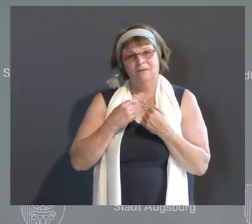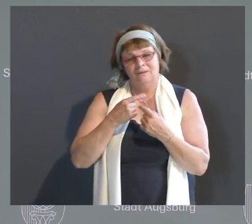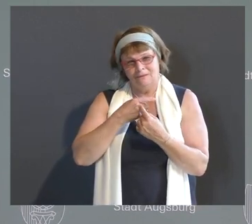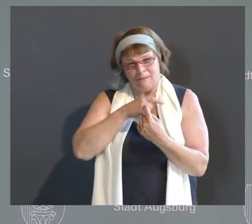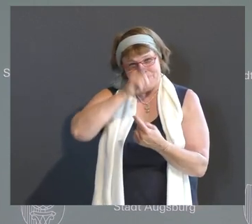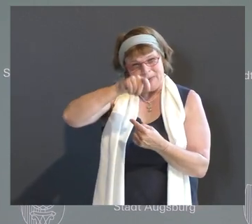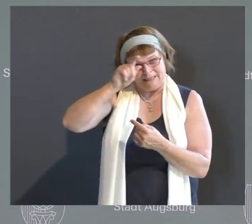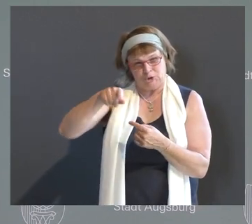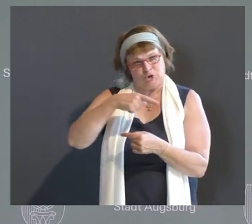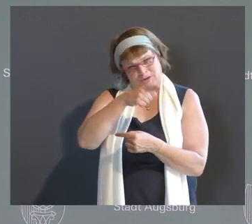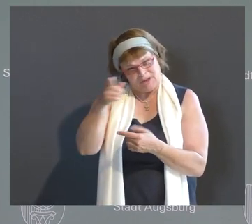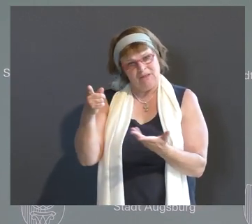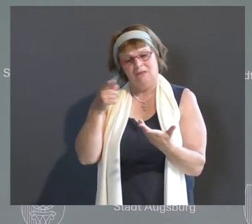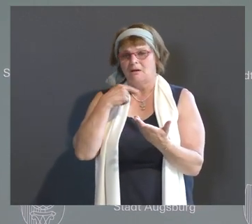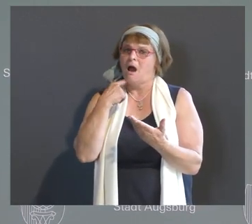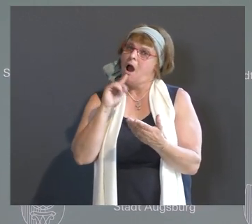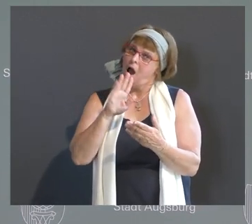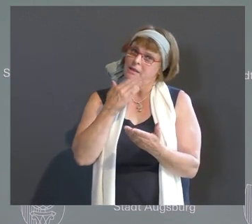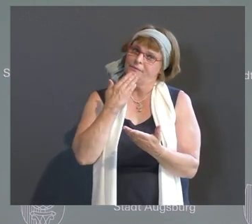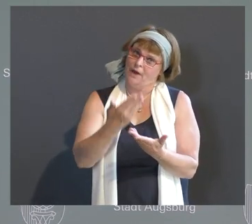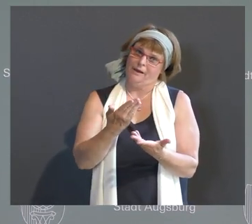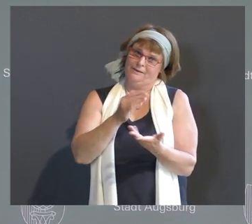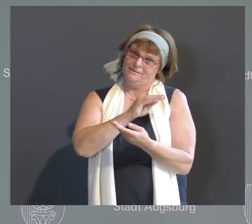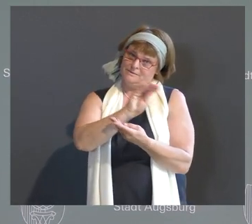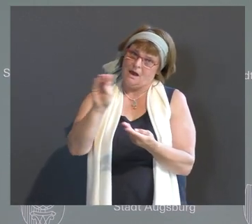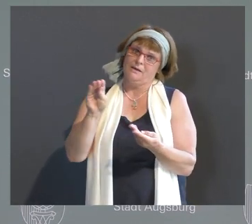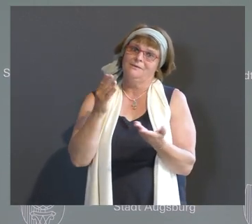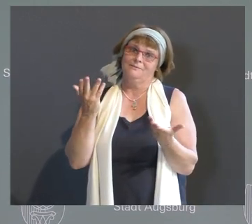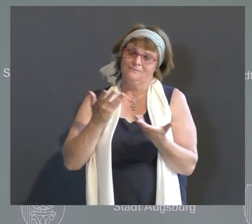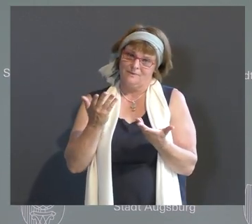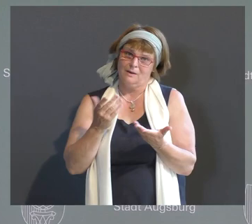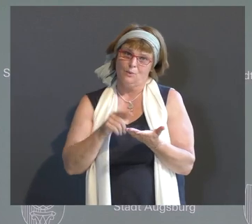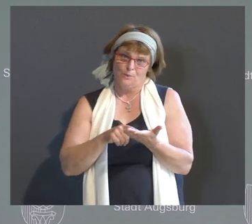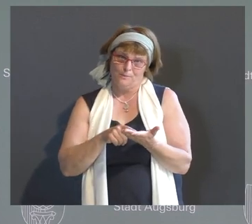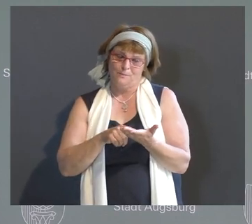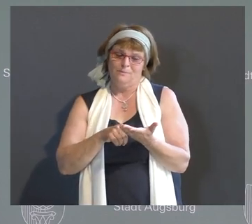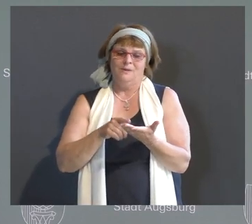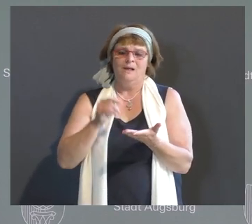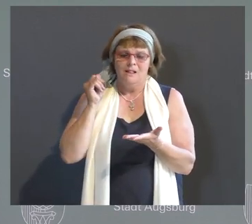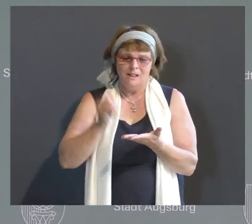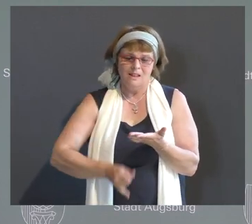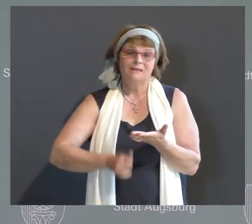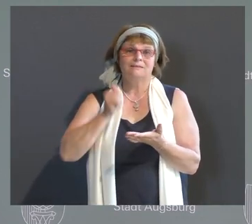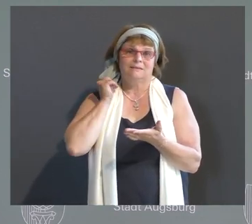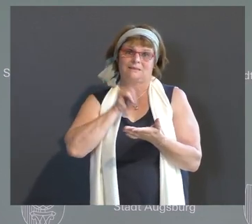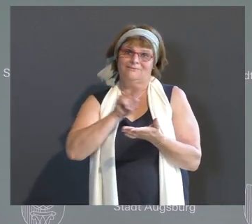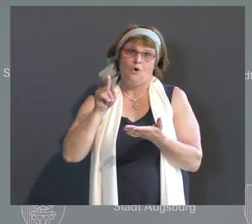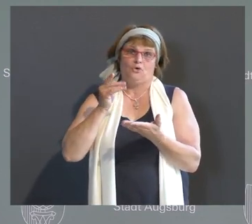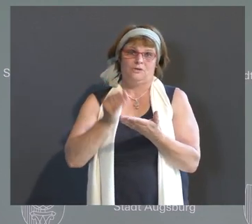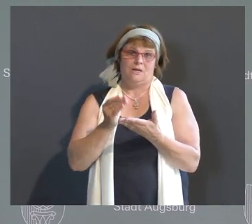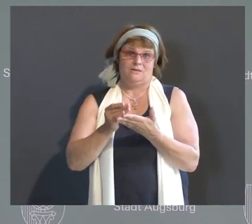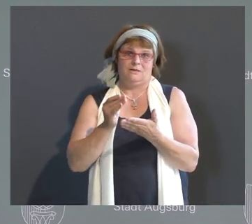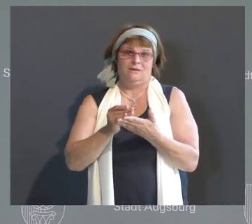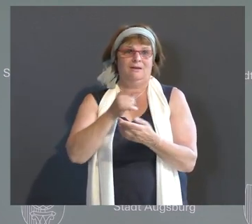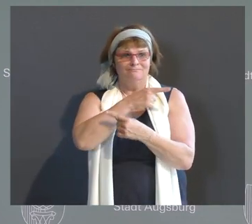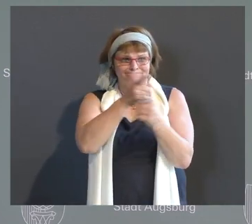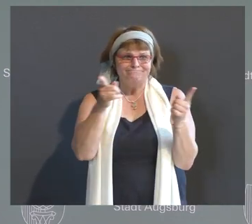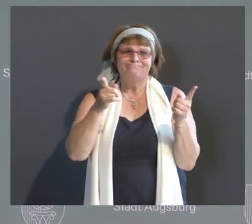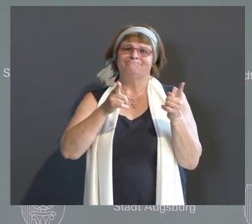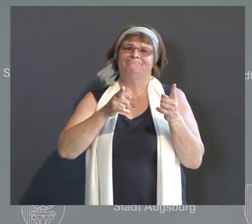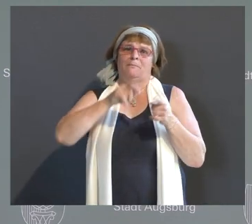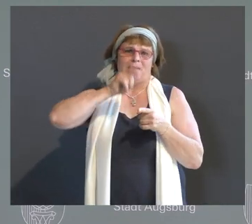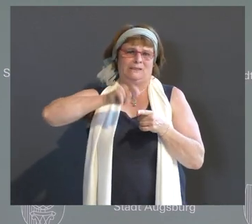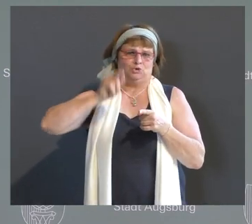bedanken, und das sind die allermeisten, die auch am vergangenen Wochenende einfach friedlich in der Innenstadt unterwegs